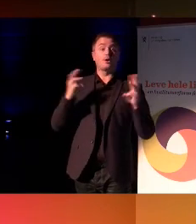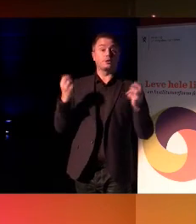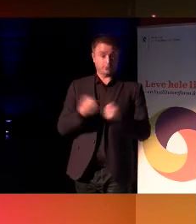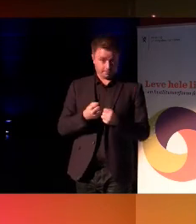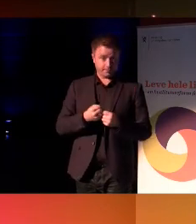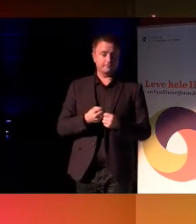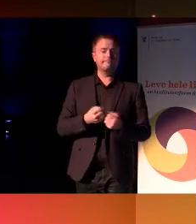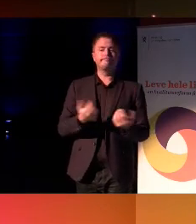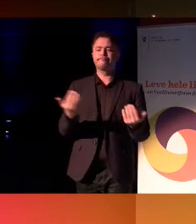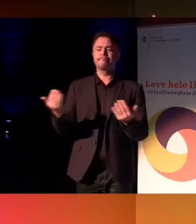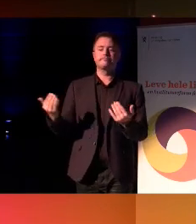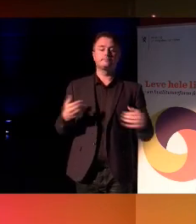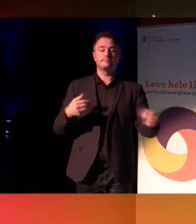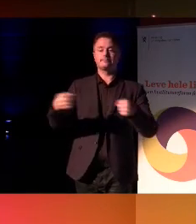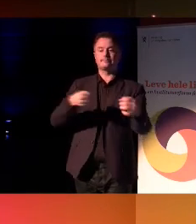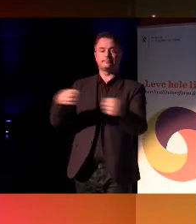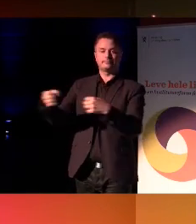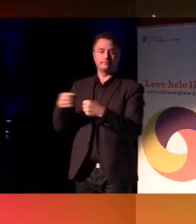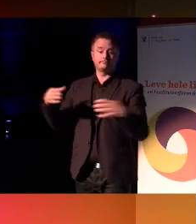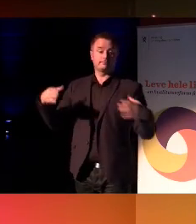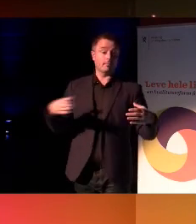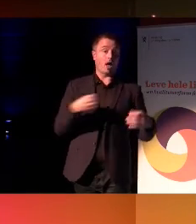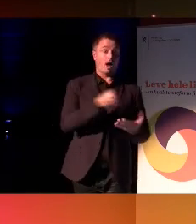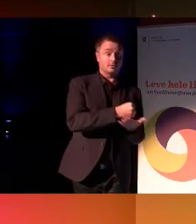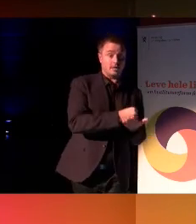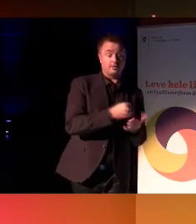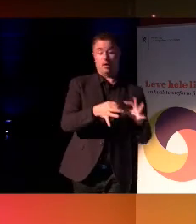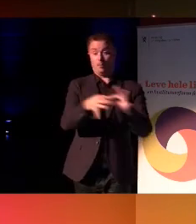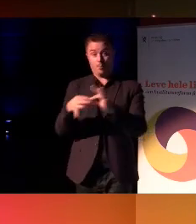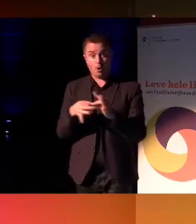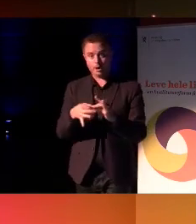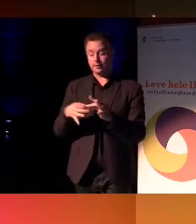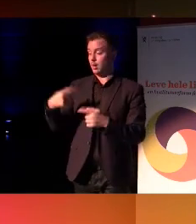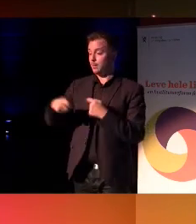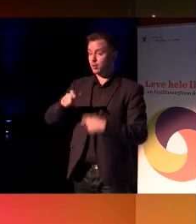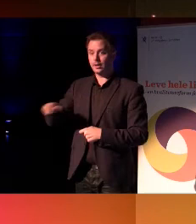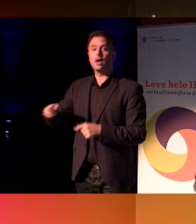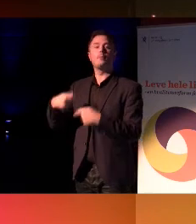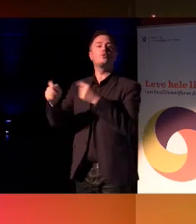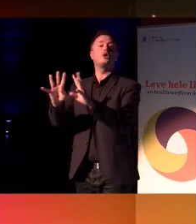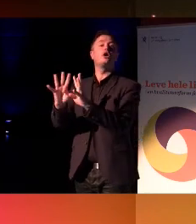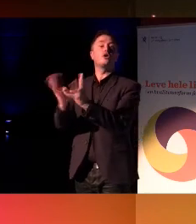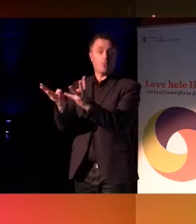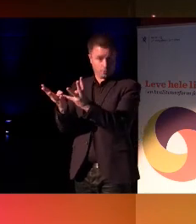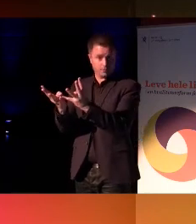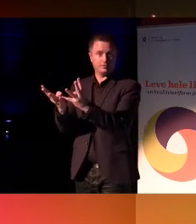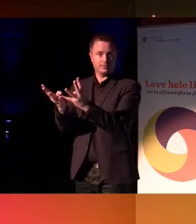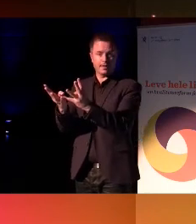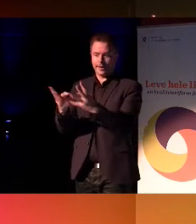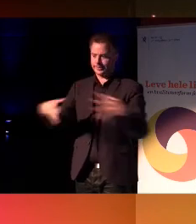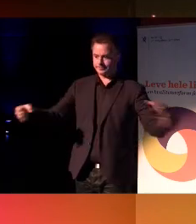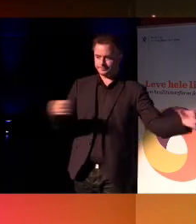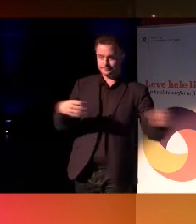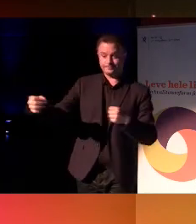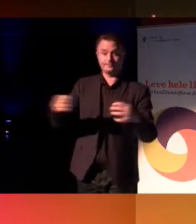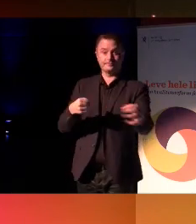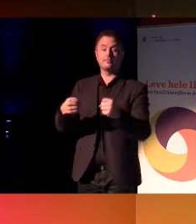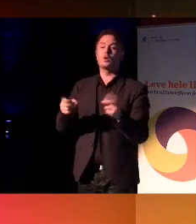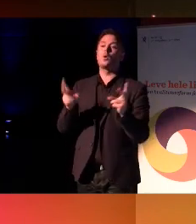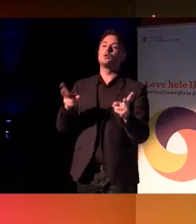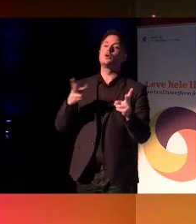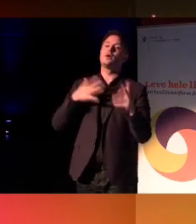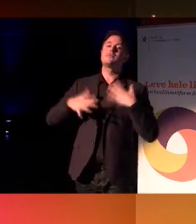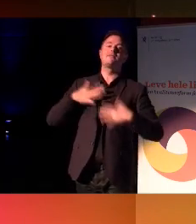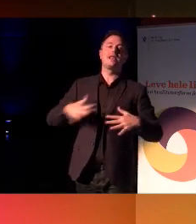oss. Ansatte, pårørende, brukere, brukerrådet var involvert, andre frivillige